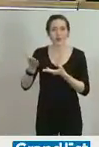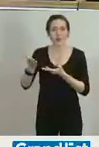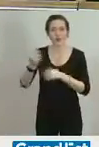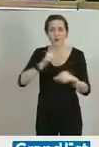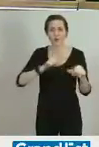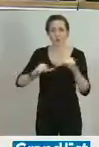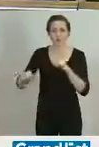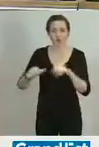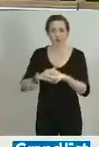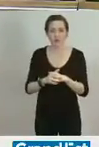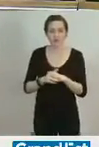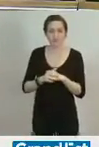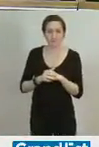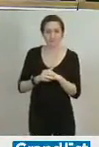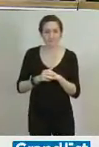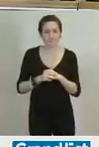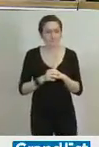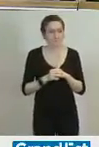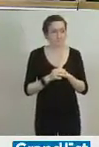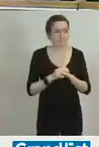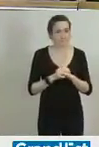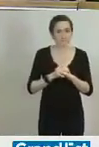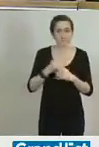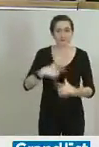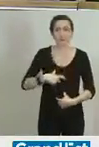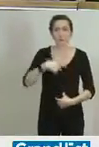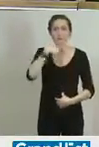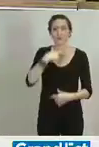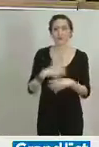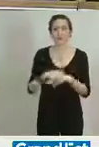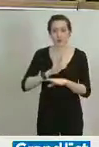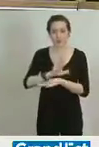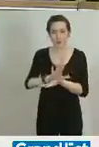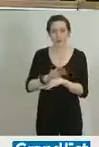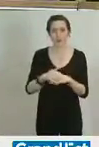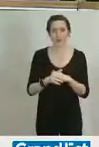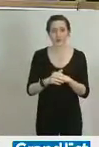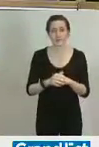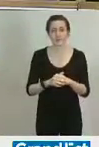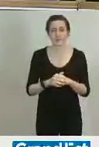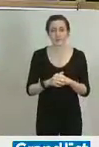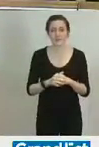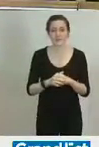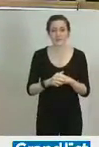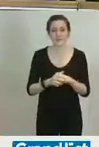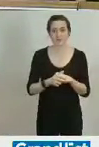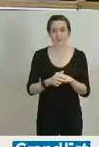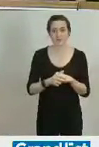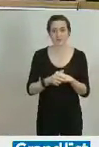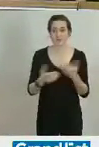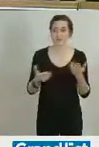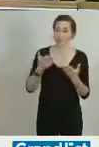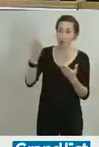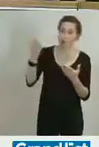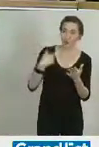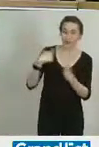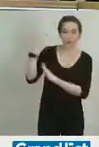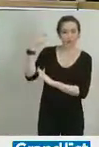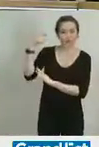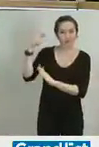les 3 directeurs. Voilà, Monsieur le Président, ce que je pouvais dire. Non, je vois mon directeur de la culture que je